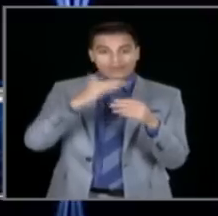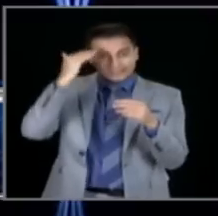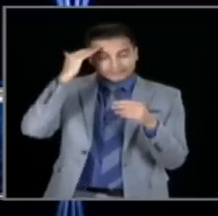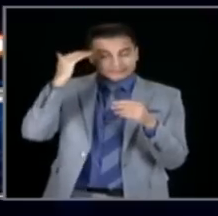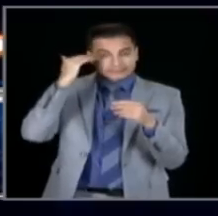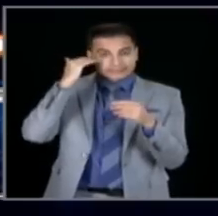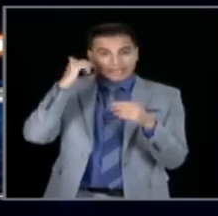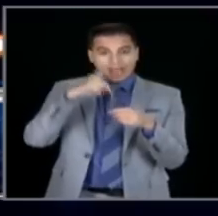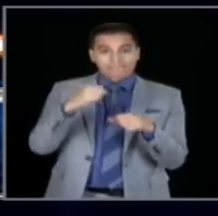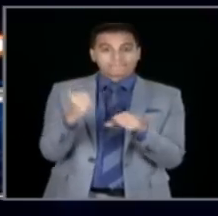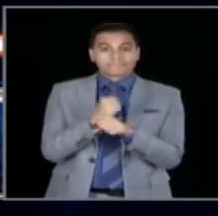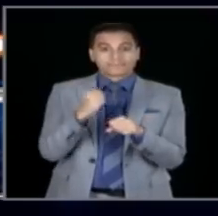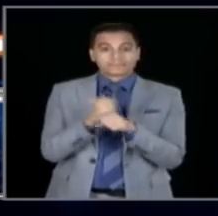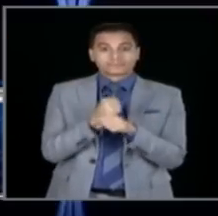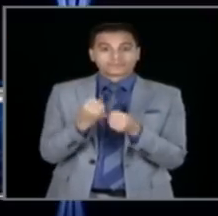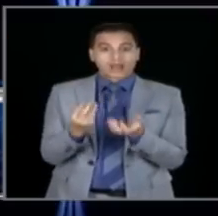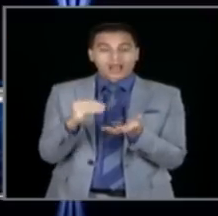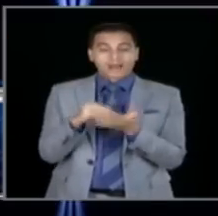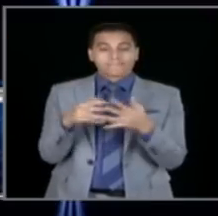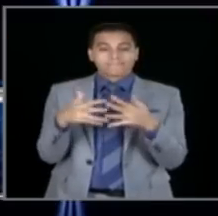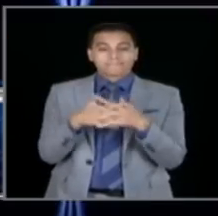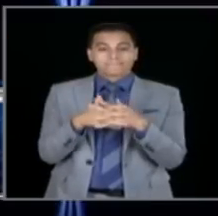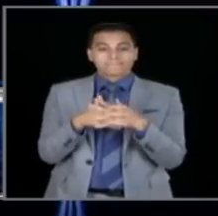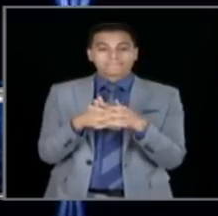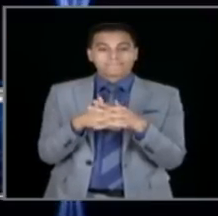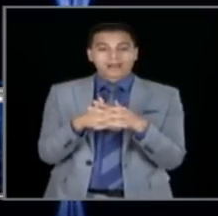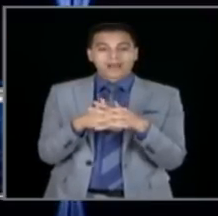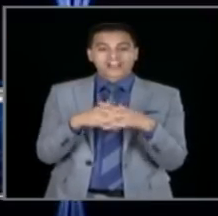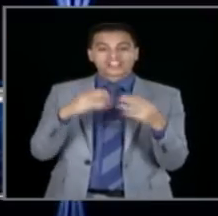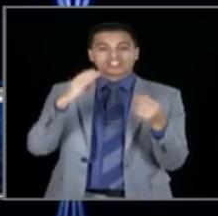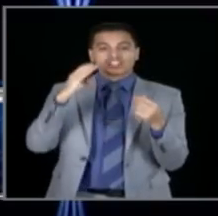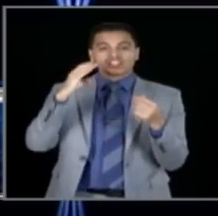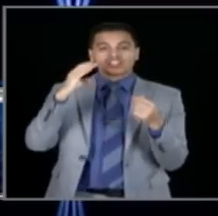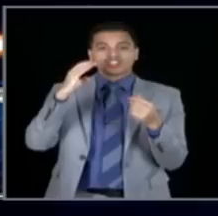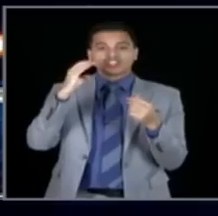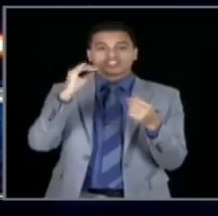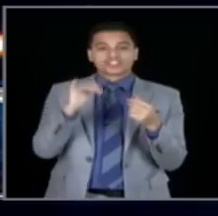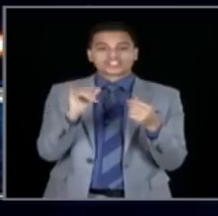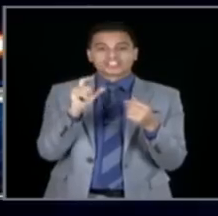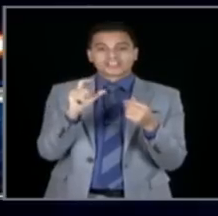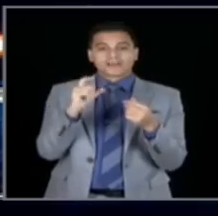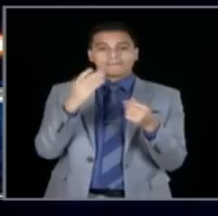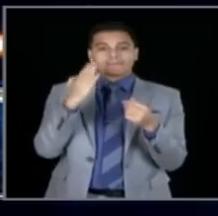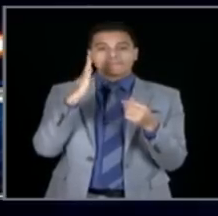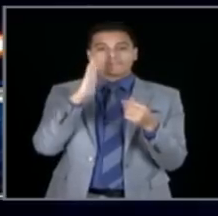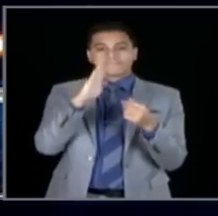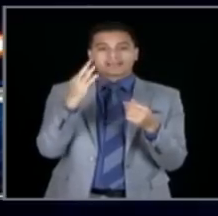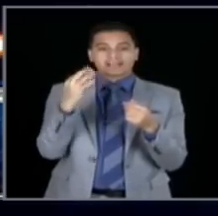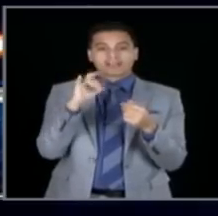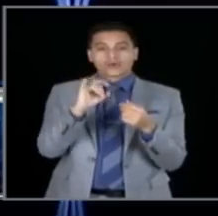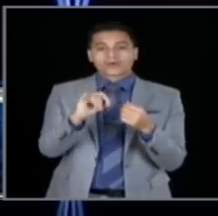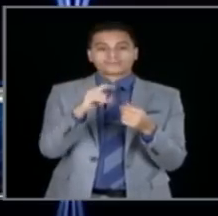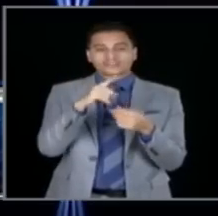القرية بتشترك في جين B53 المسؤول عن نسبة